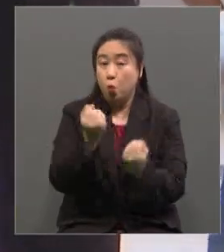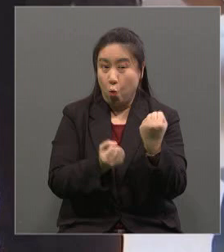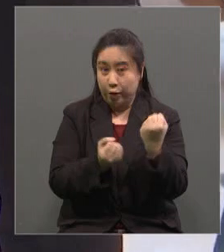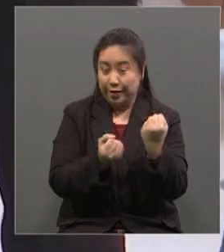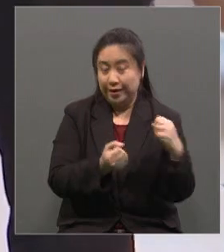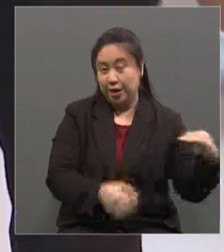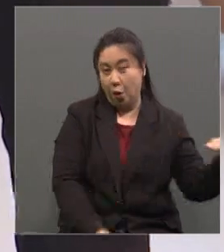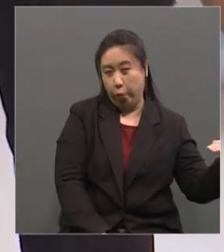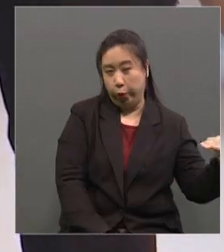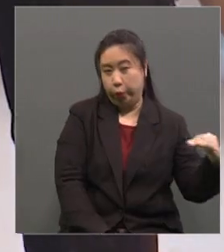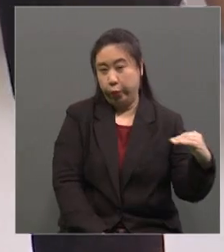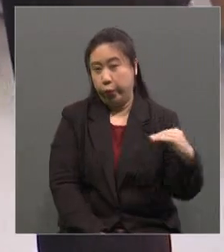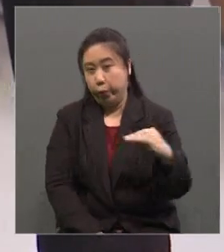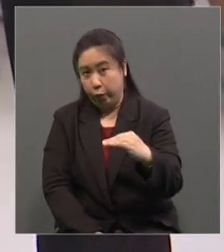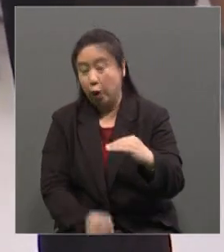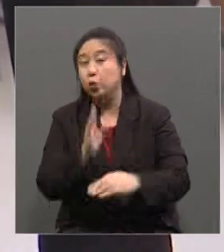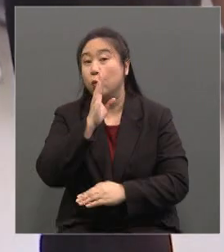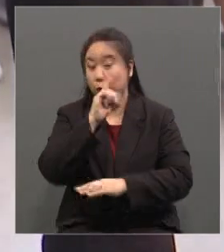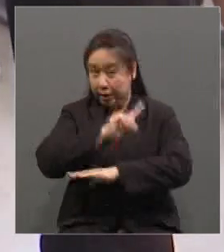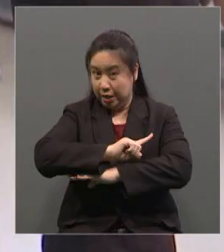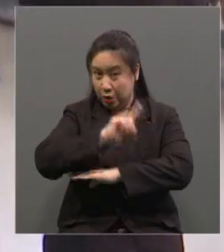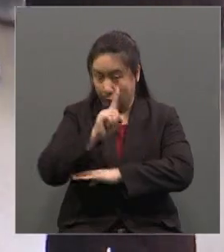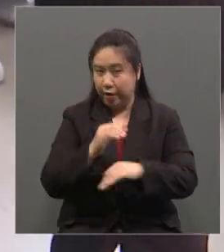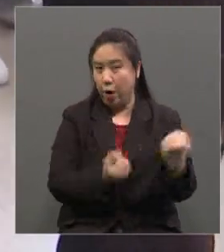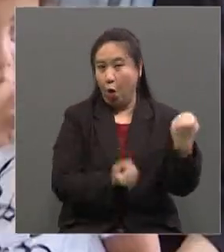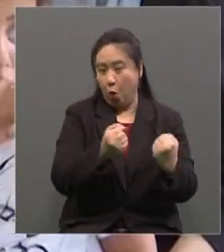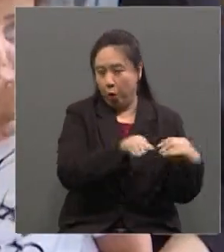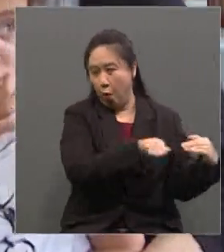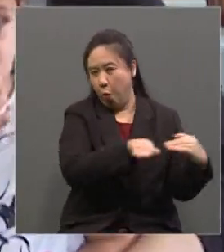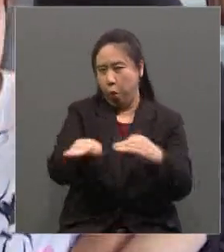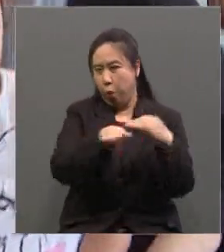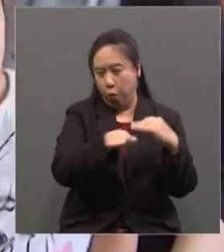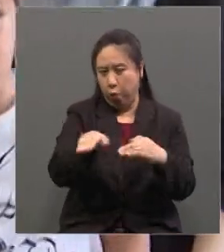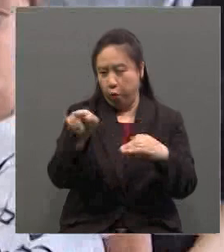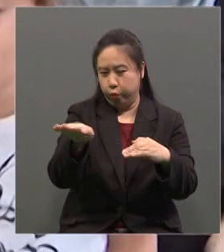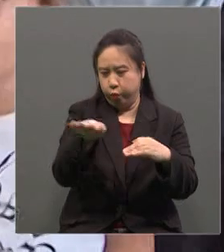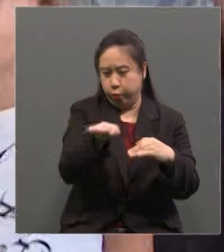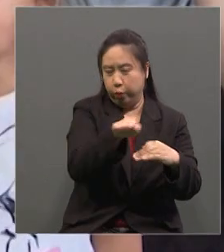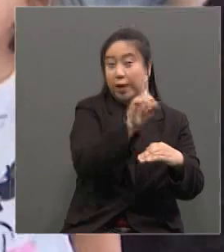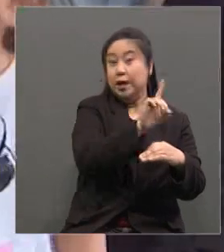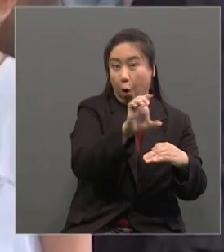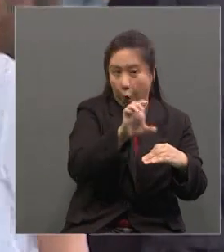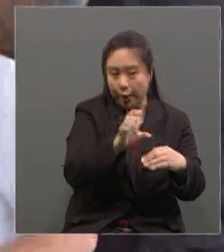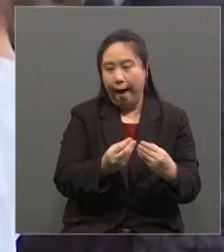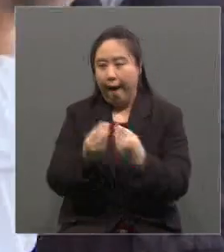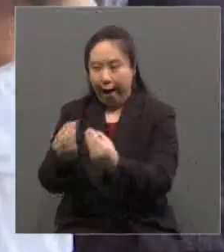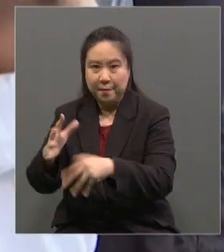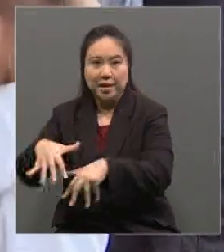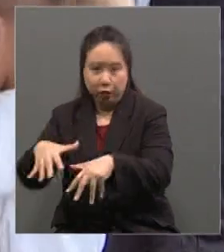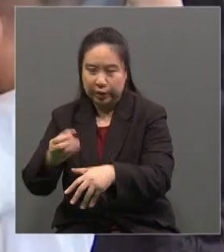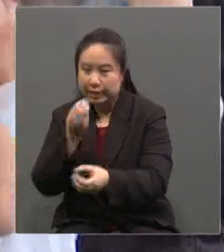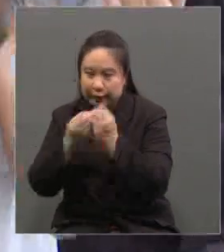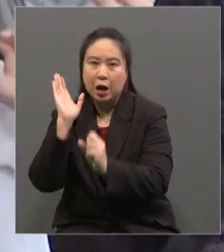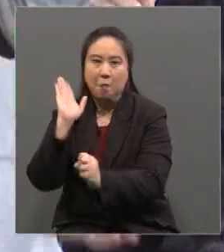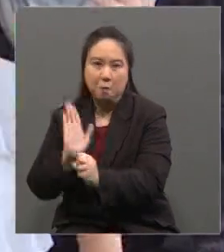ราฟามาถ้าได้ประมาณวันละ 100คันเนี่ยมันถึงจะสามารถที่จะครอบคลุมพี่น้องประชากรที่อยู่ในกาซ่าแต่ณขณะนี้